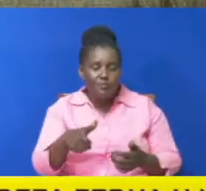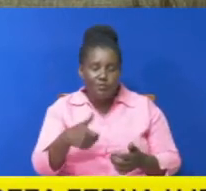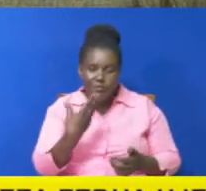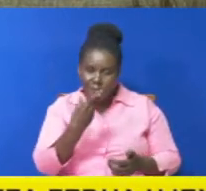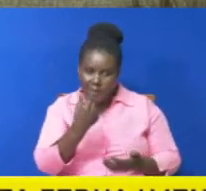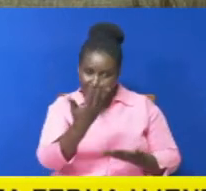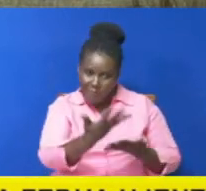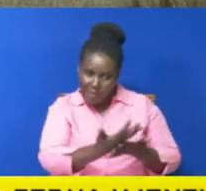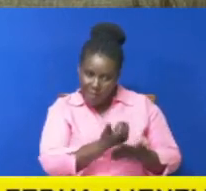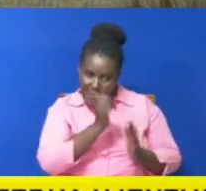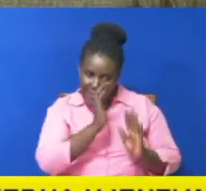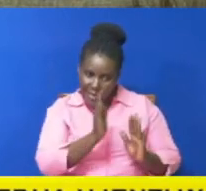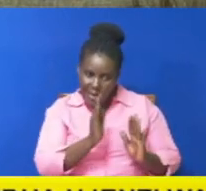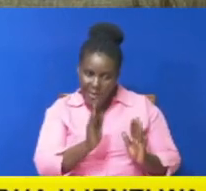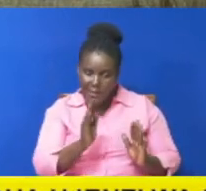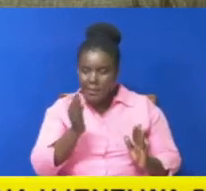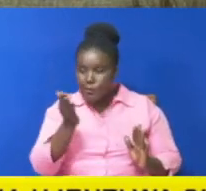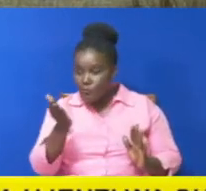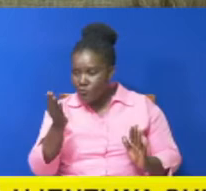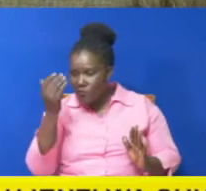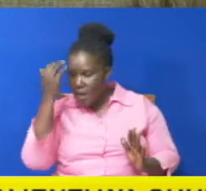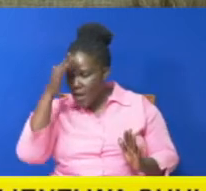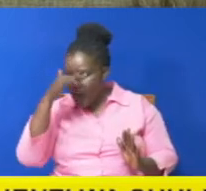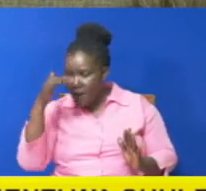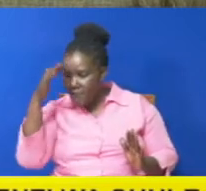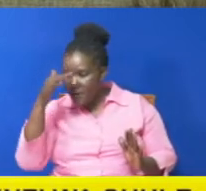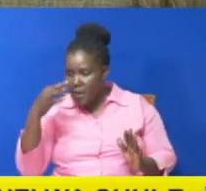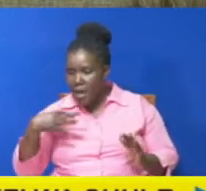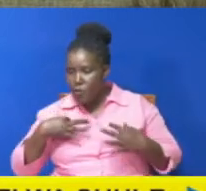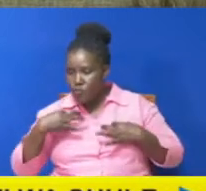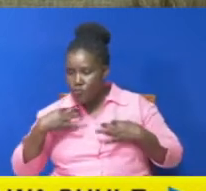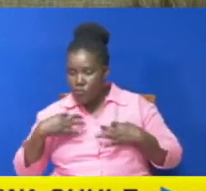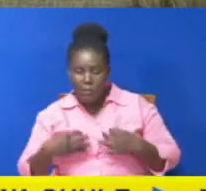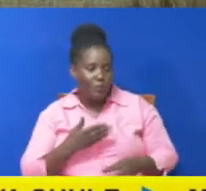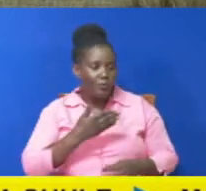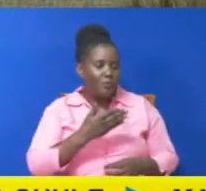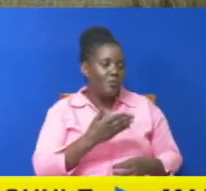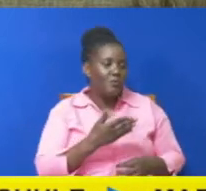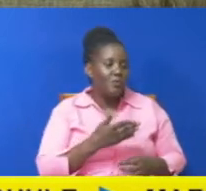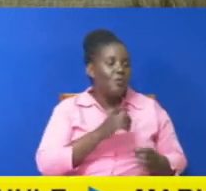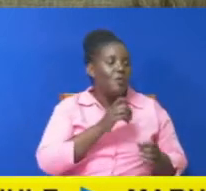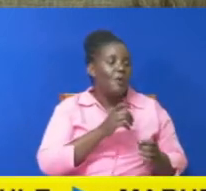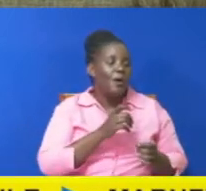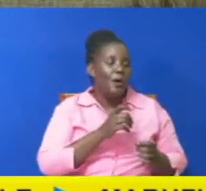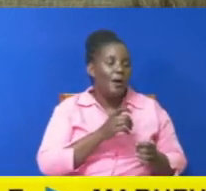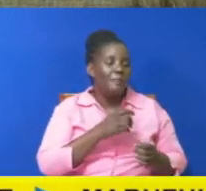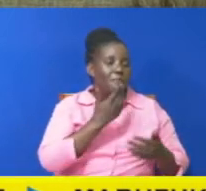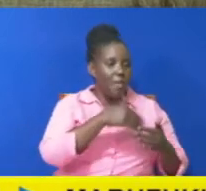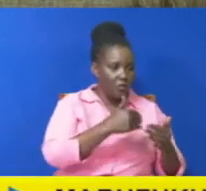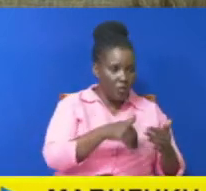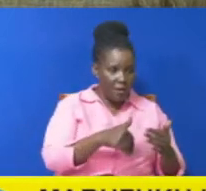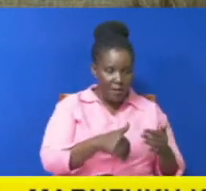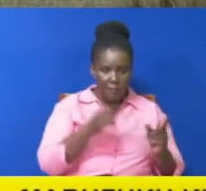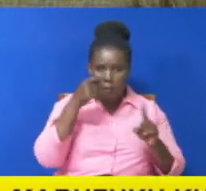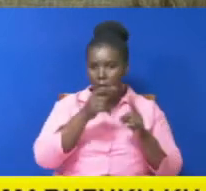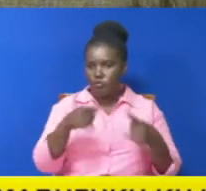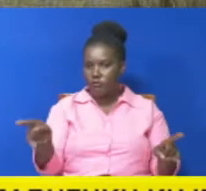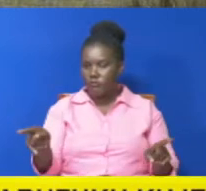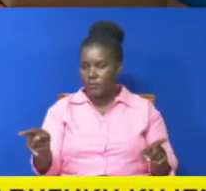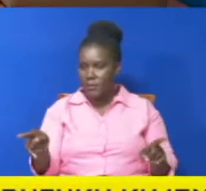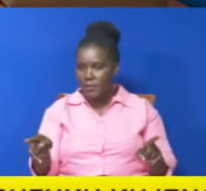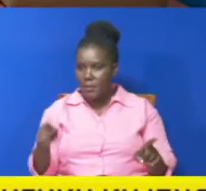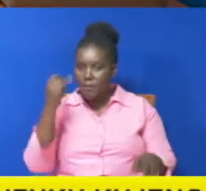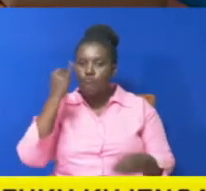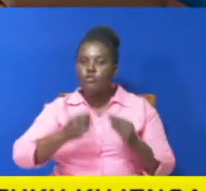maugomvi yanatokea. Kwa vision ni kitu kidogo sana tunakidharau, lakini ni kitu muhimu sana kuzingatia kwa kijana, aidha wa kike au wa kiume.